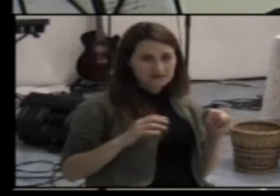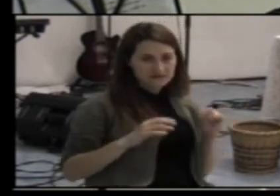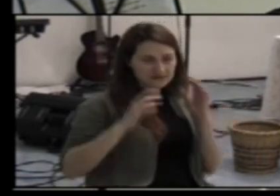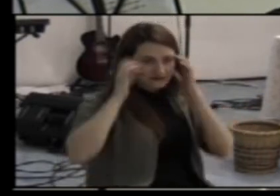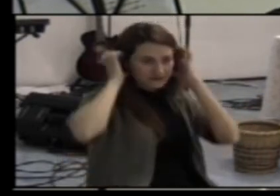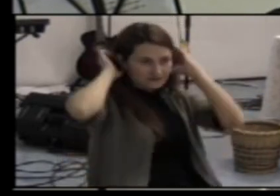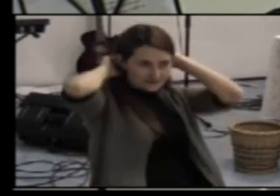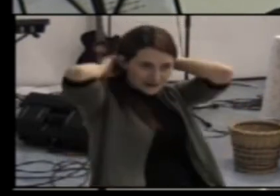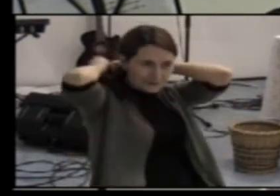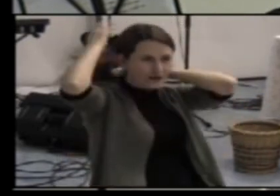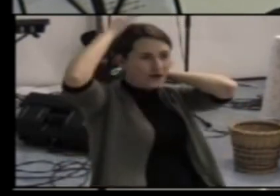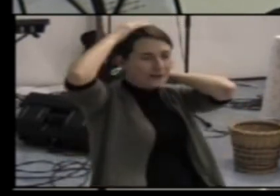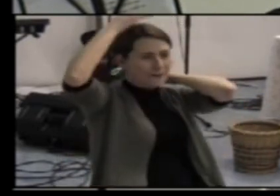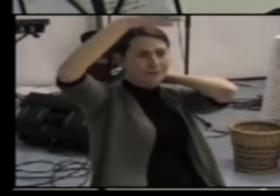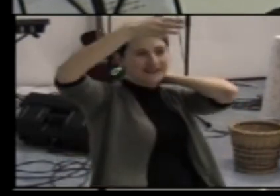stupendo.